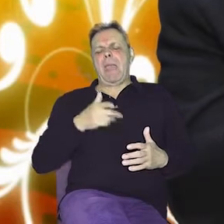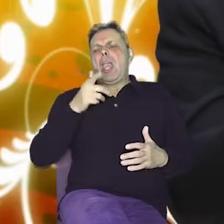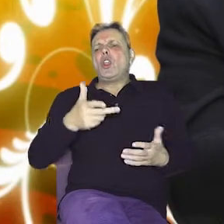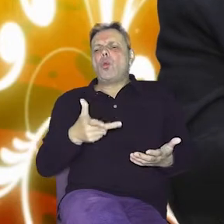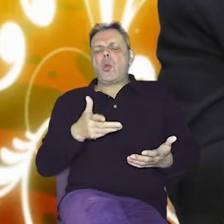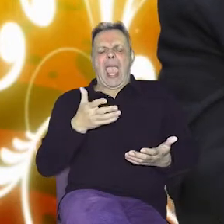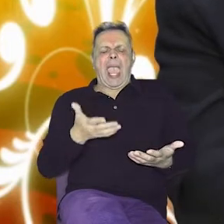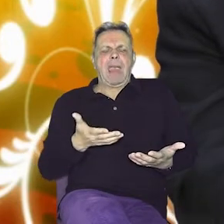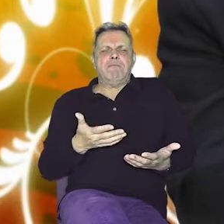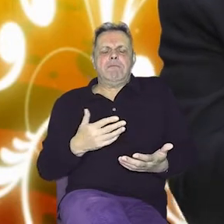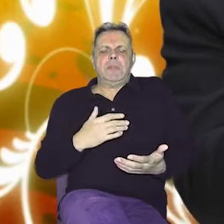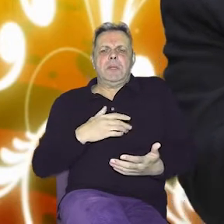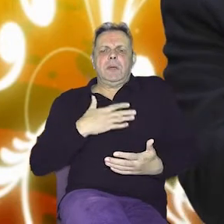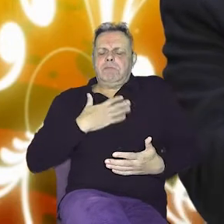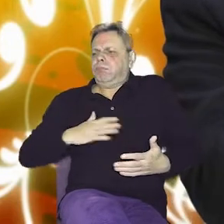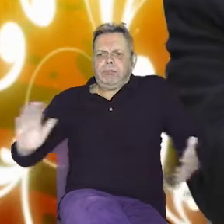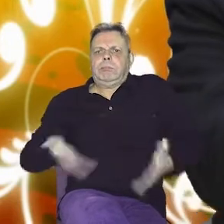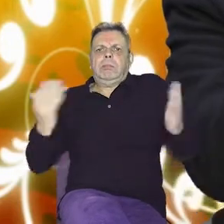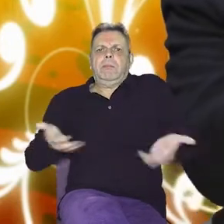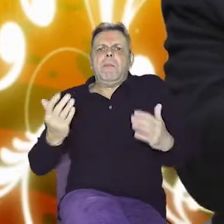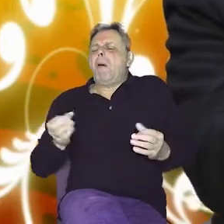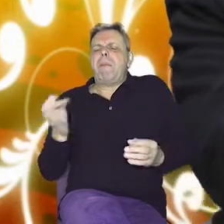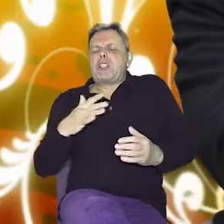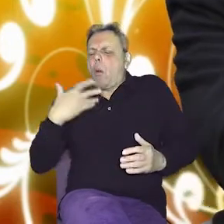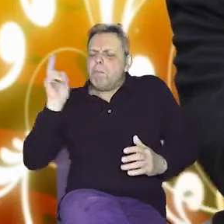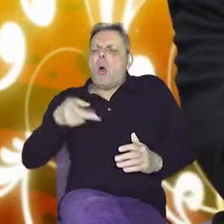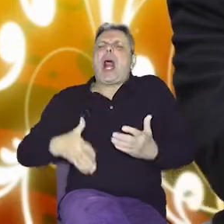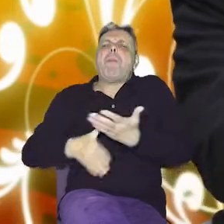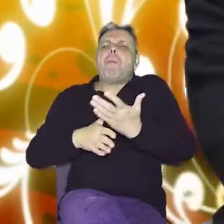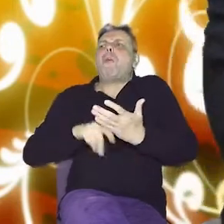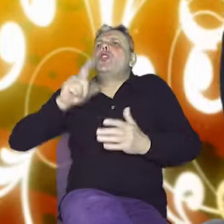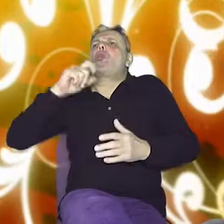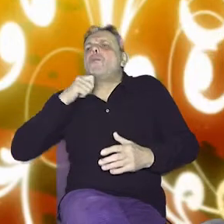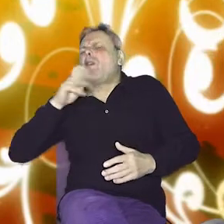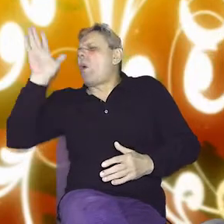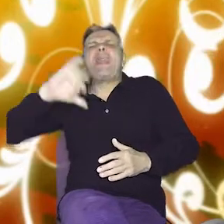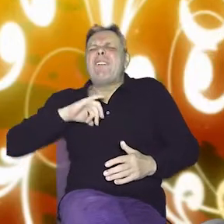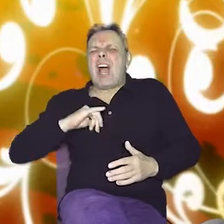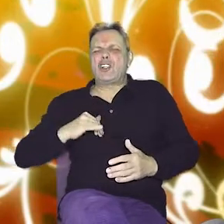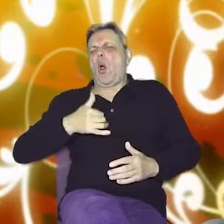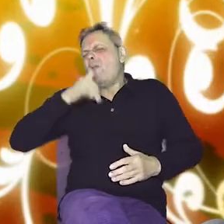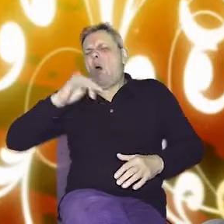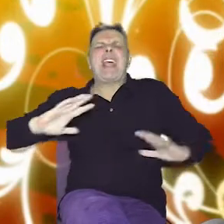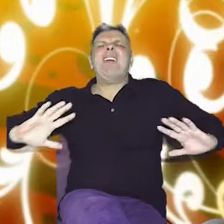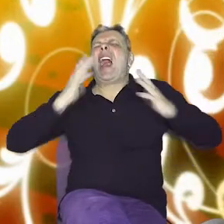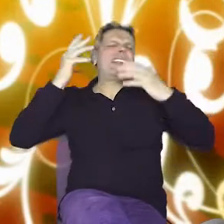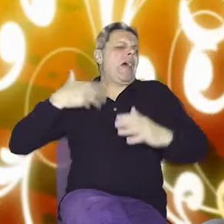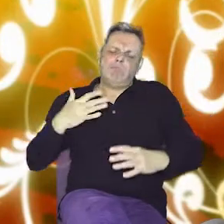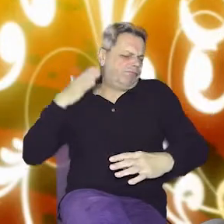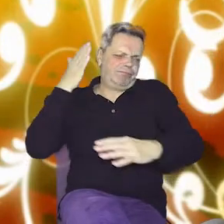prevlada onaj altruizam, to je ono, idemo u pomoć, uopće nije bitno, u vodu, vatru, mi ulazimo u to unutra.